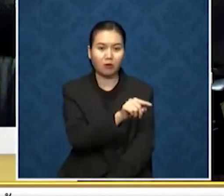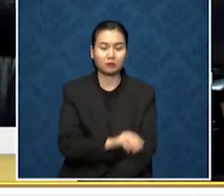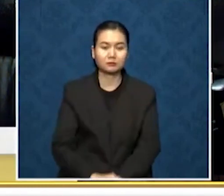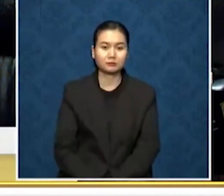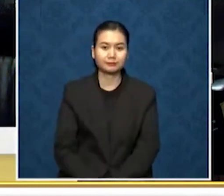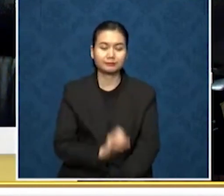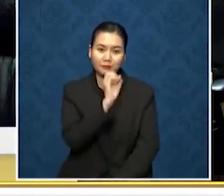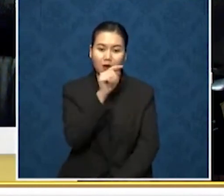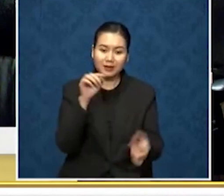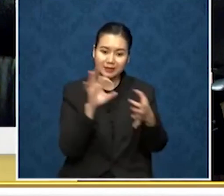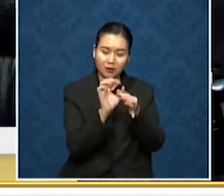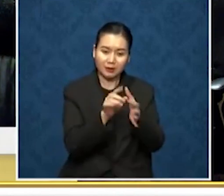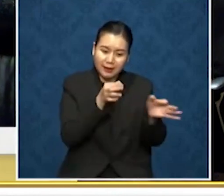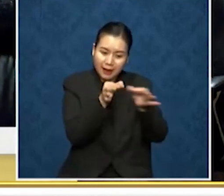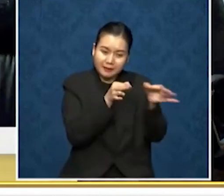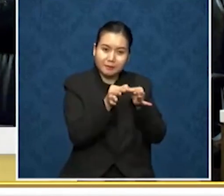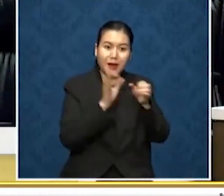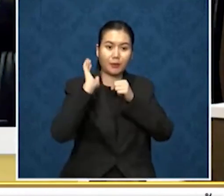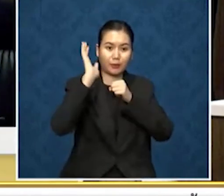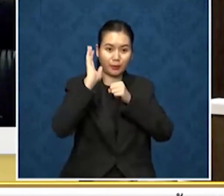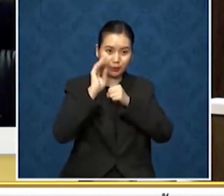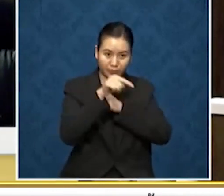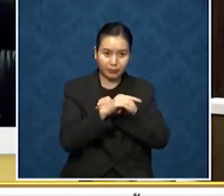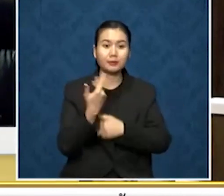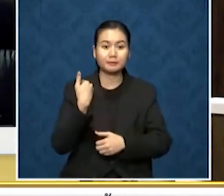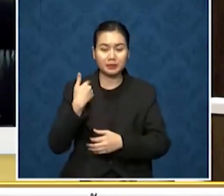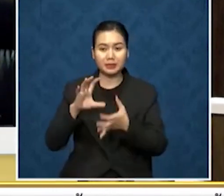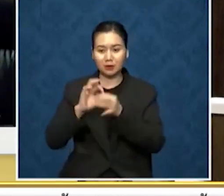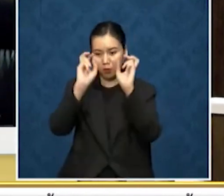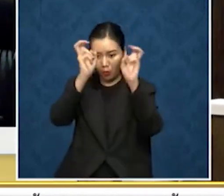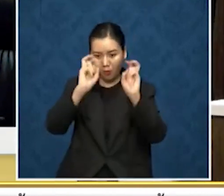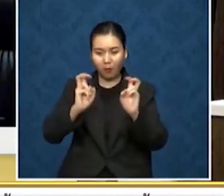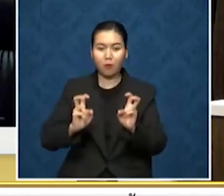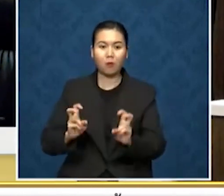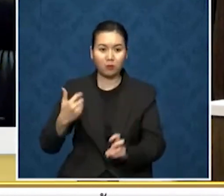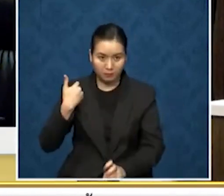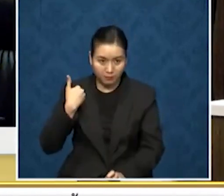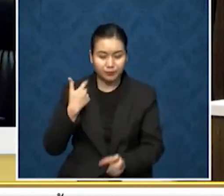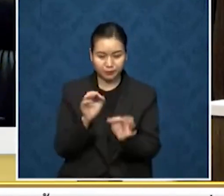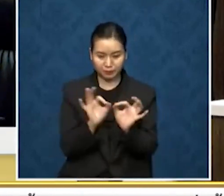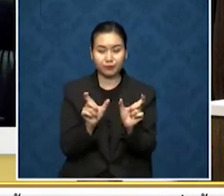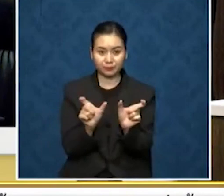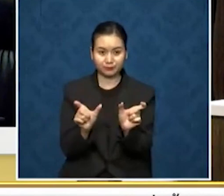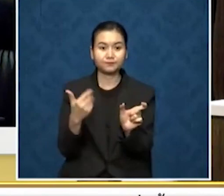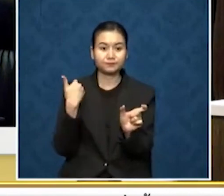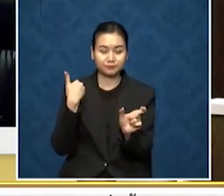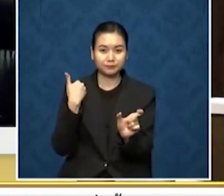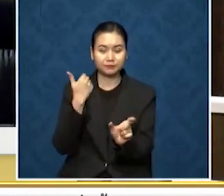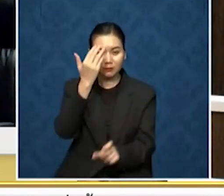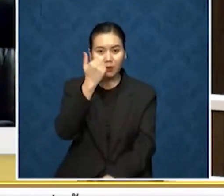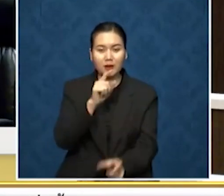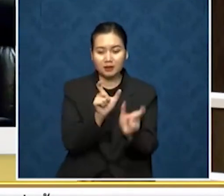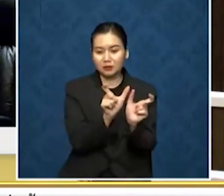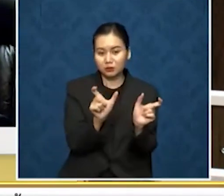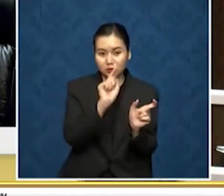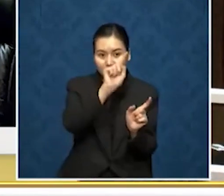การอภิปรายของเพื่อนสมาชิกนะครับบางท่านในประเด็นต่างๆนะครับบางส่วนนะครับครับไม่ว่าจะเป็นในส่วนแรก